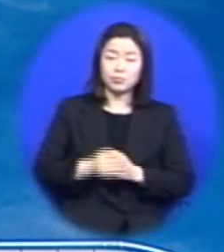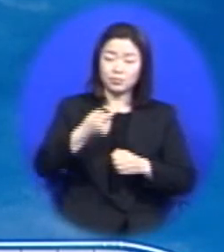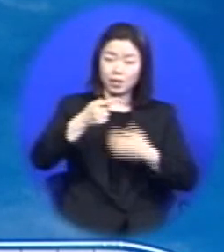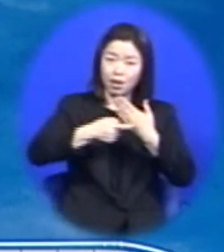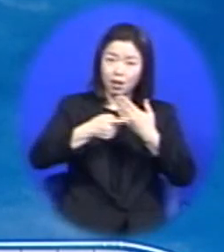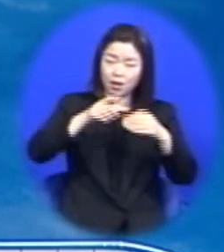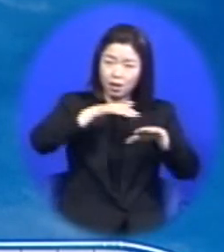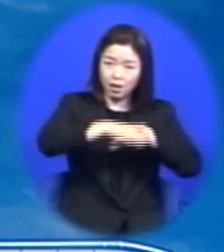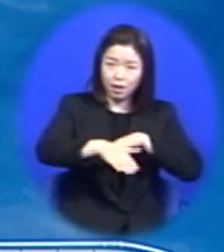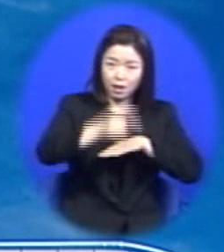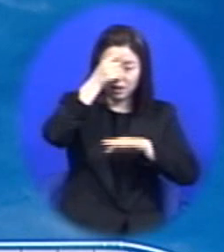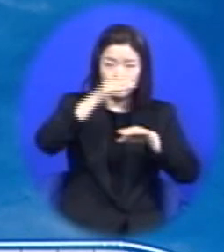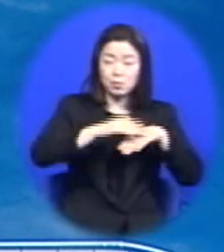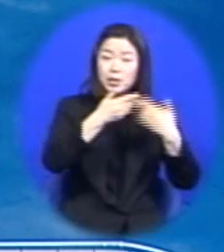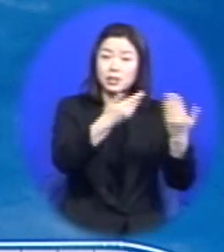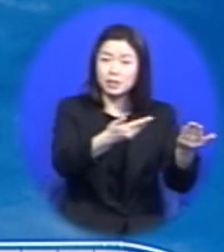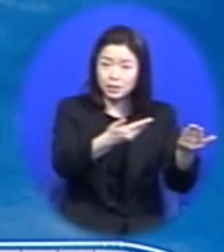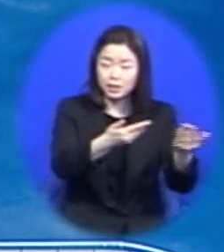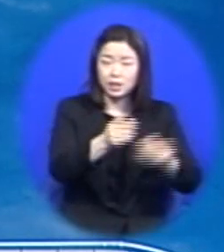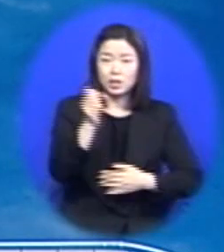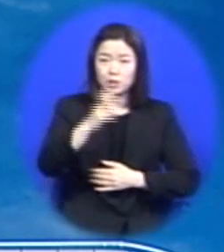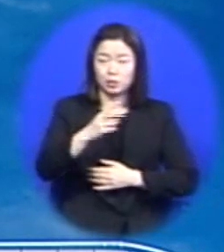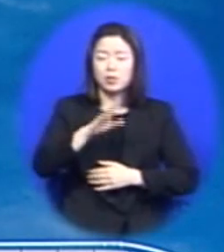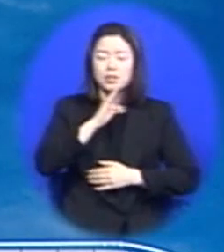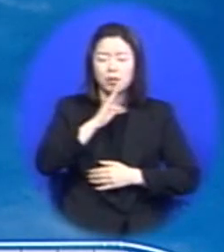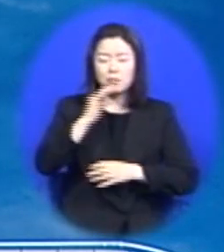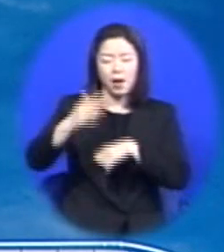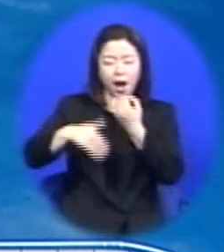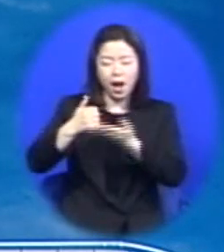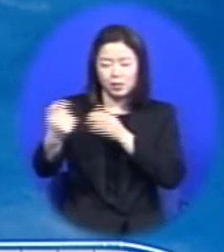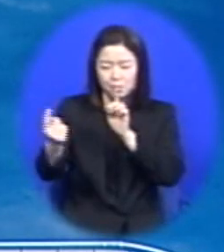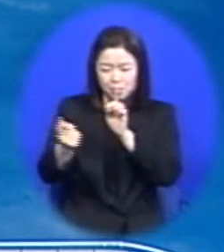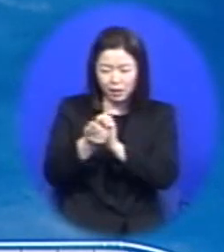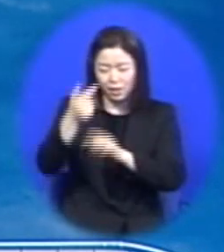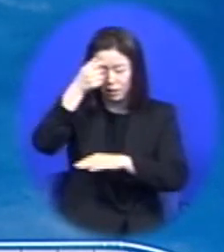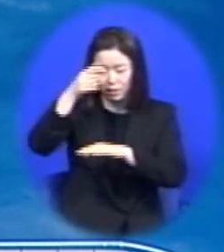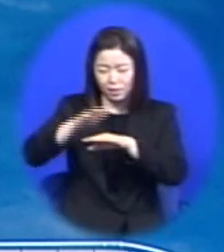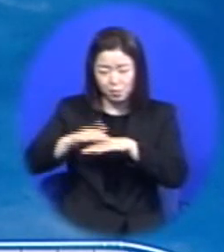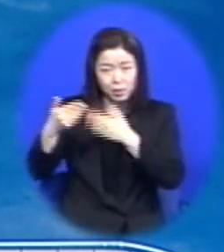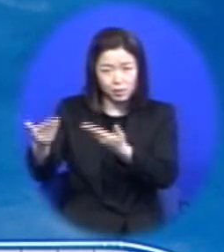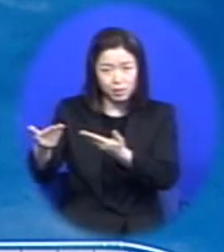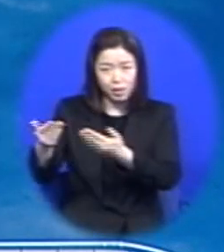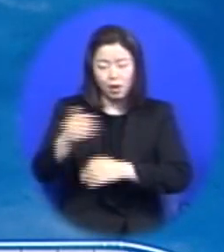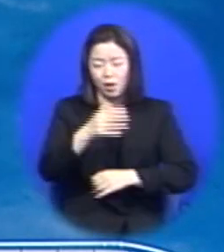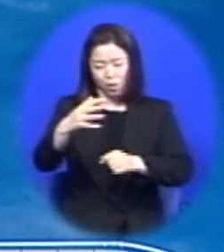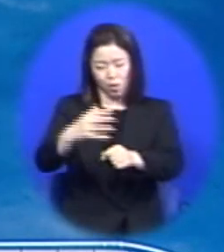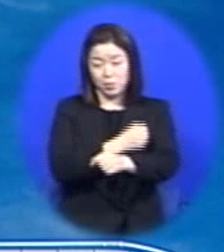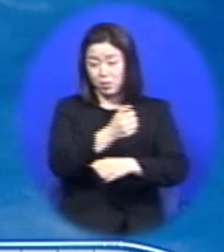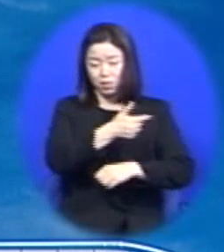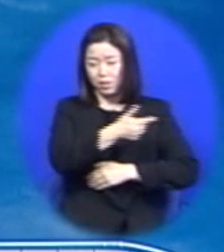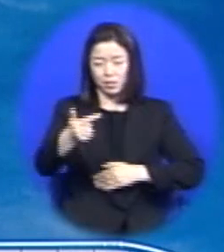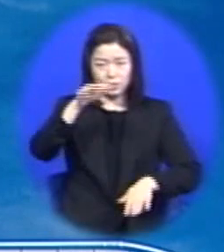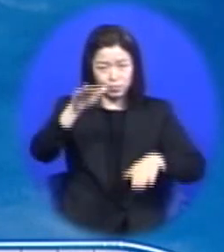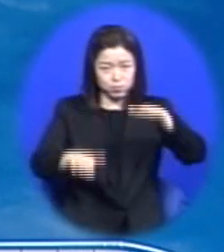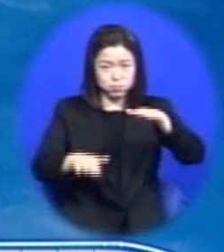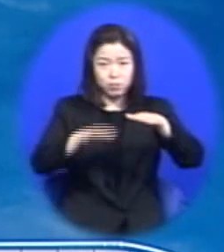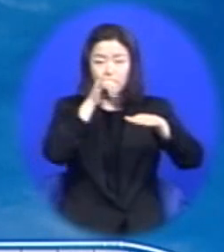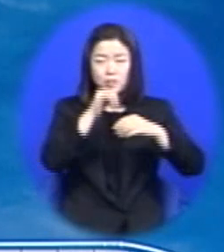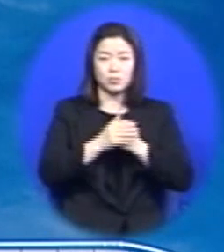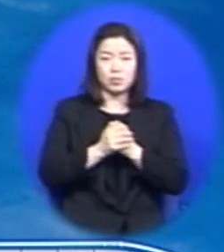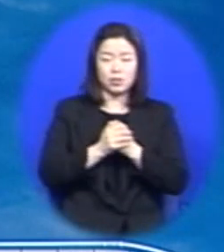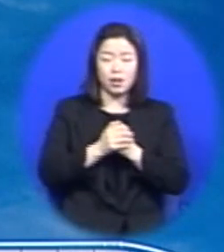형식적인 예배를 드리는 거하고 정말 하나님을 만나는 예배는 엄청난 차이가 있습니다. 여러분